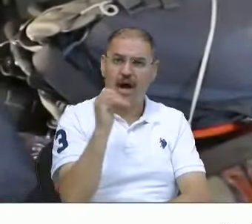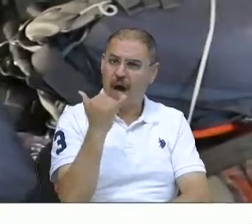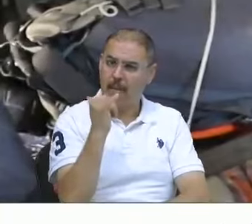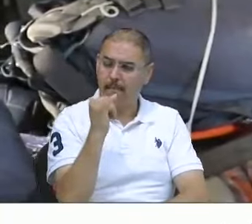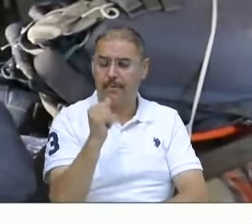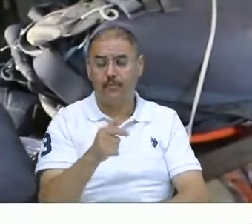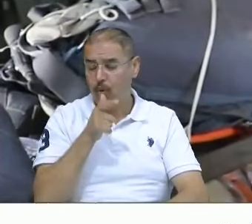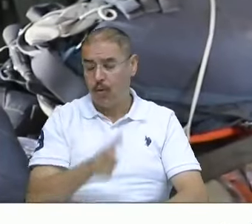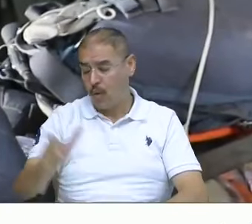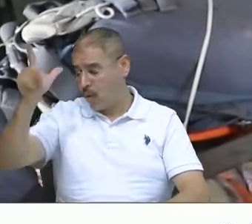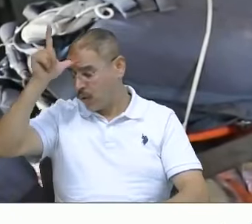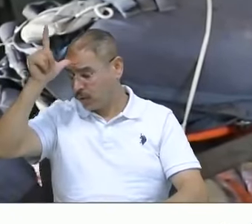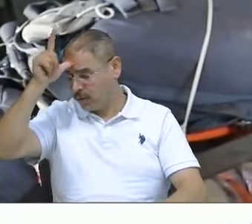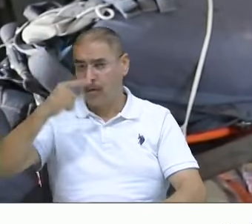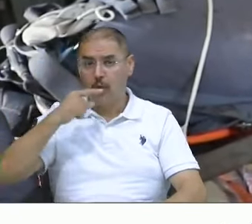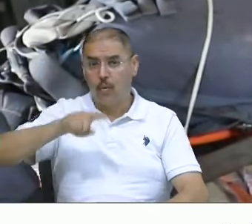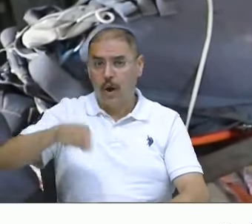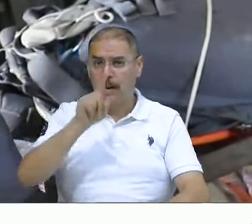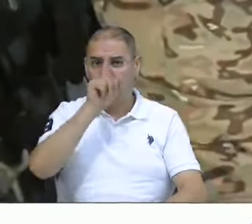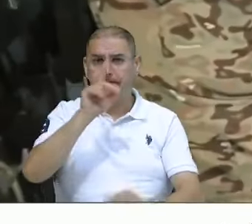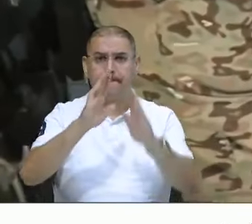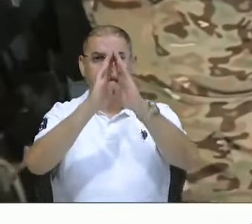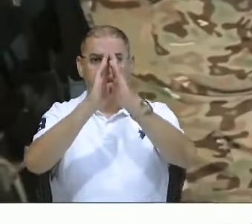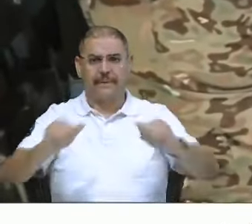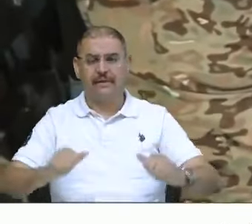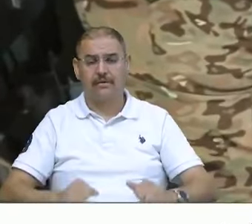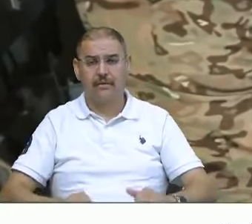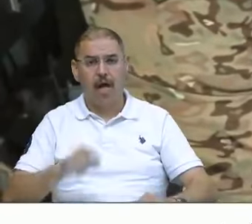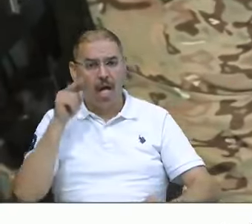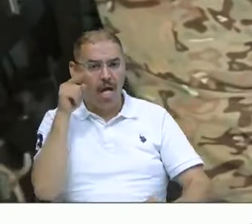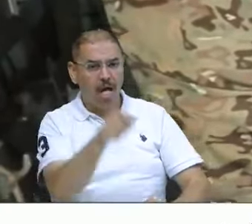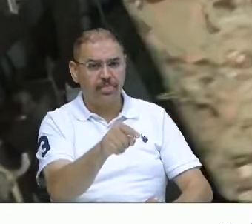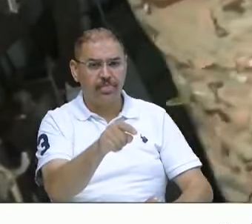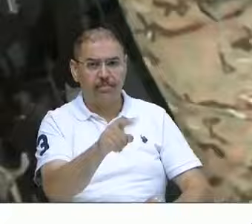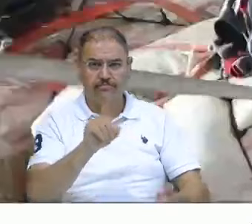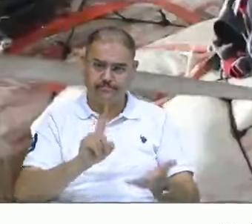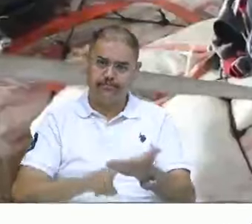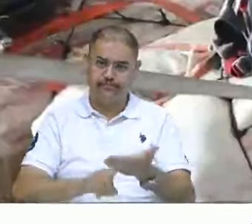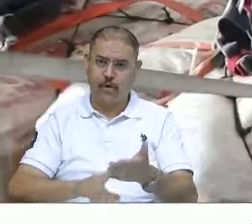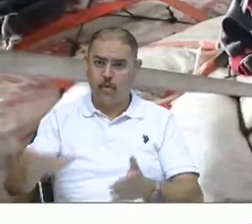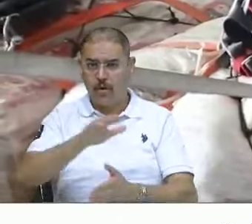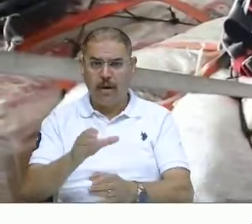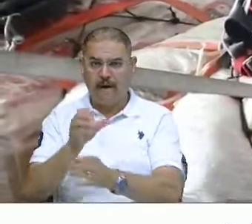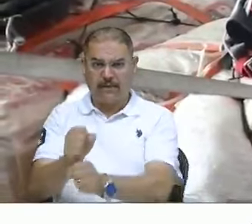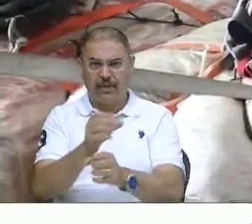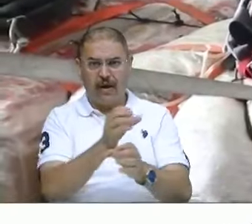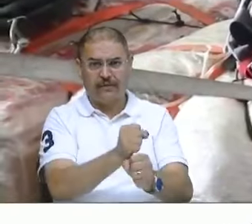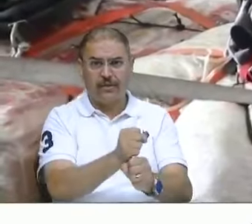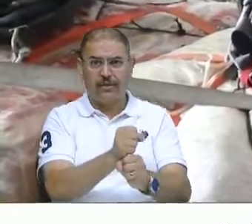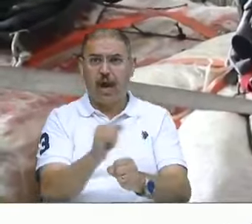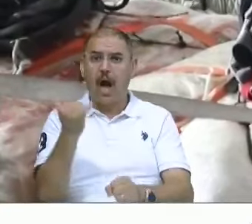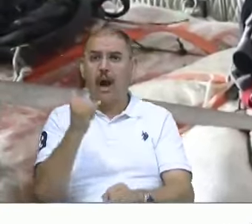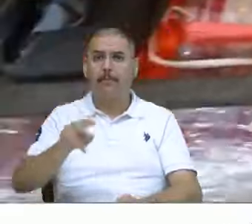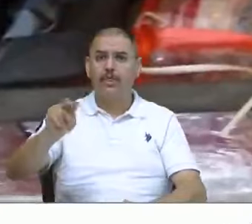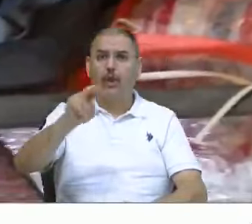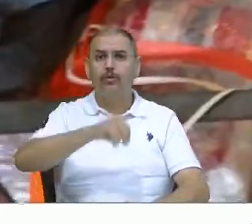المصريه في هذا الصدد تمثل ركيزه اساسيه لصون الامن القومي ليس للبلدين وحسب بل للامن القومي